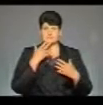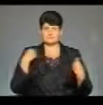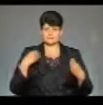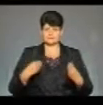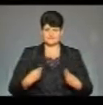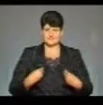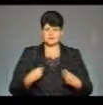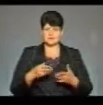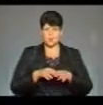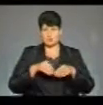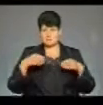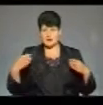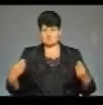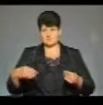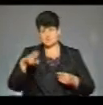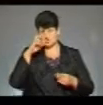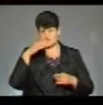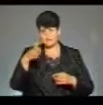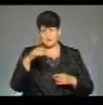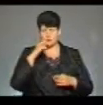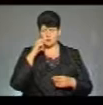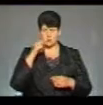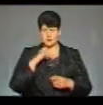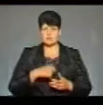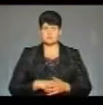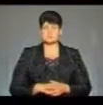з розправленим державним прапором України.